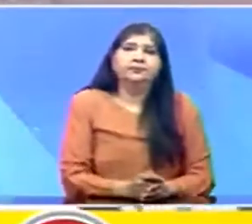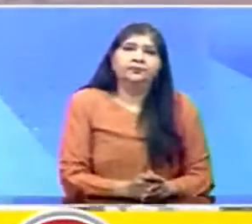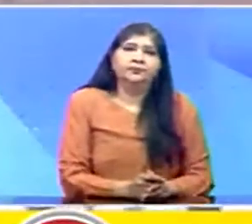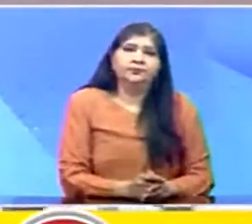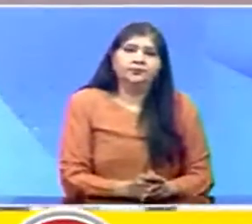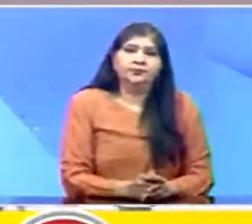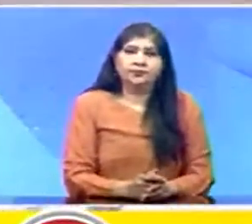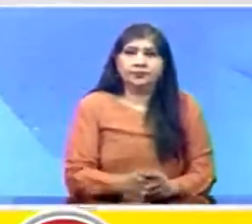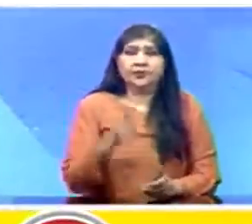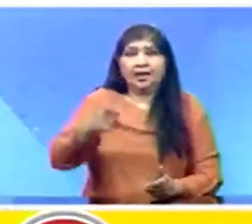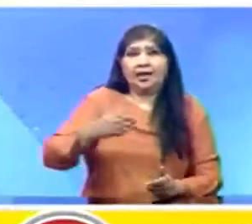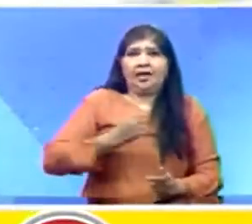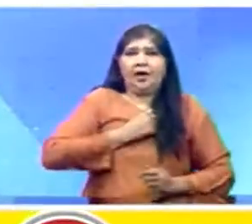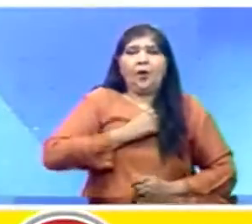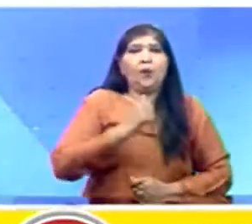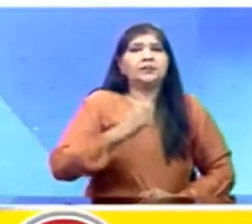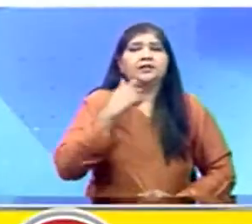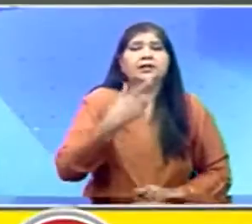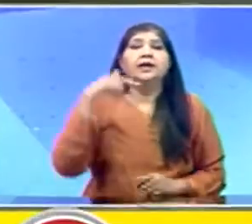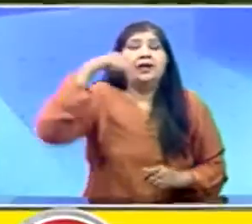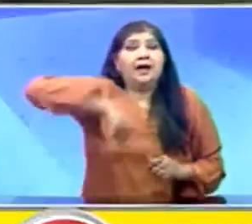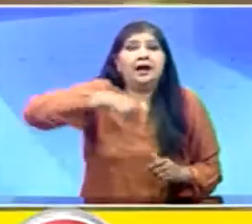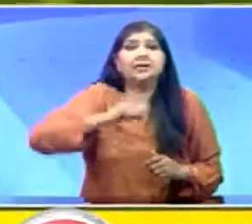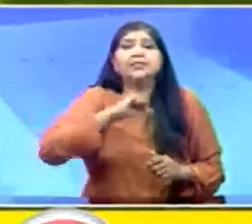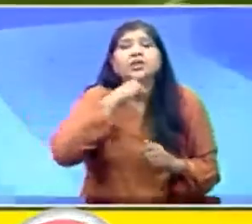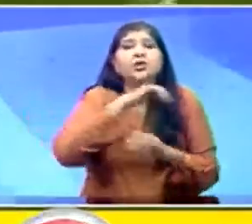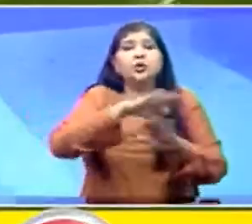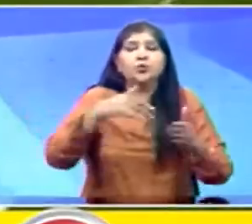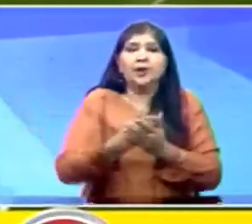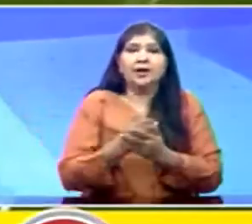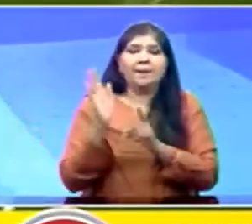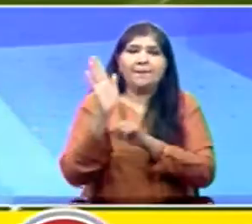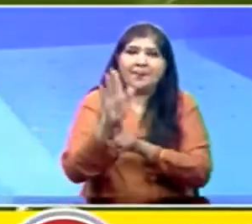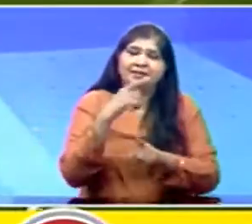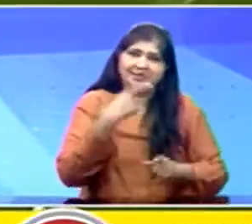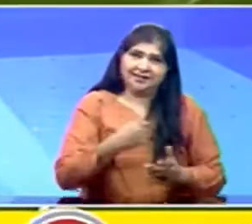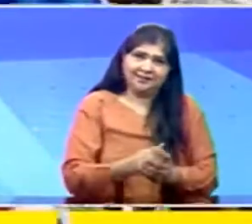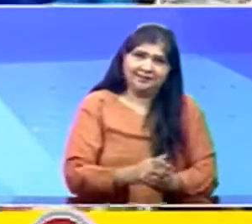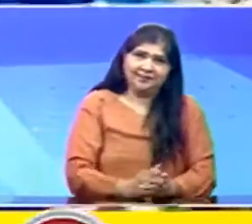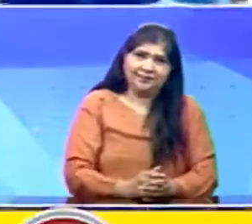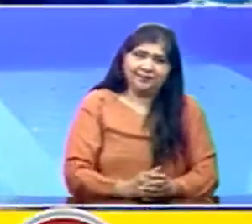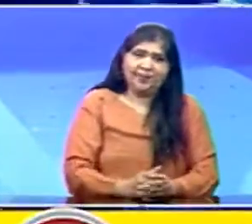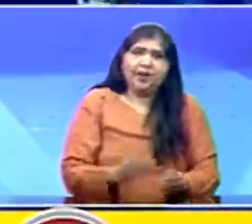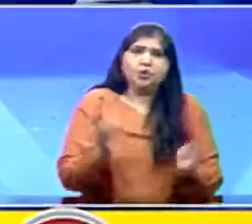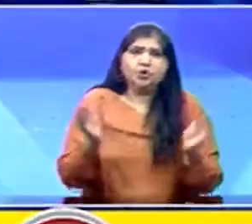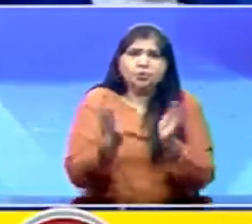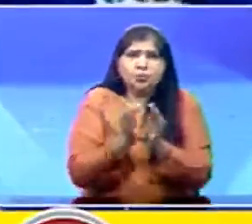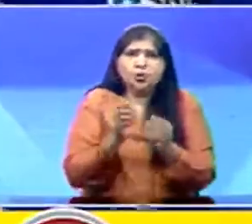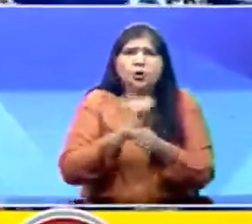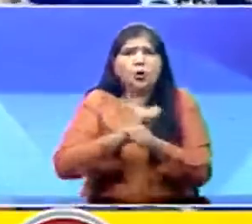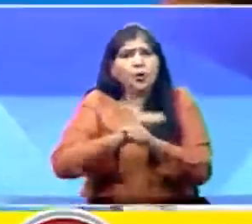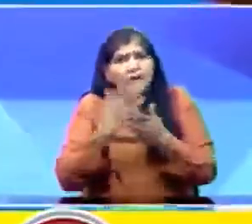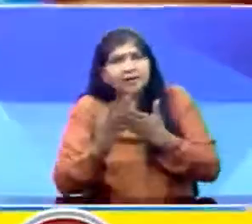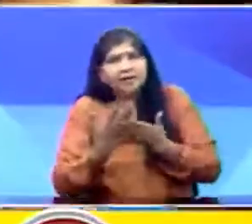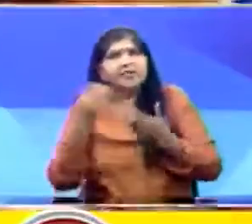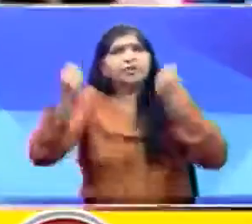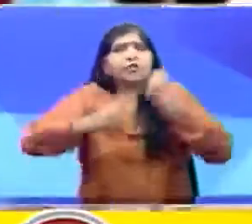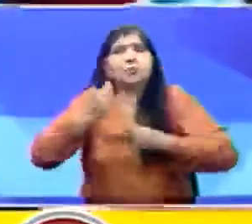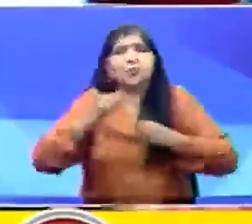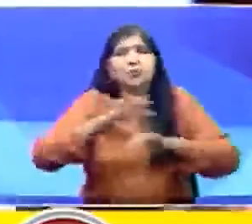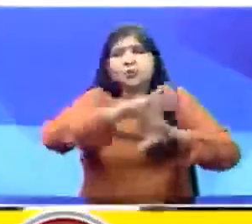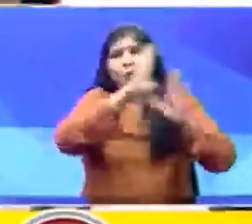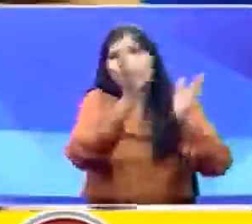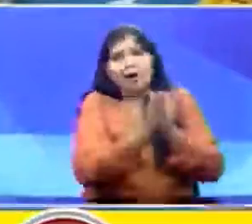यही होशला आज के युवा की पहचान है स्टार्ट अप से लेकर स्पॉर्ट्स वर्ल तक